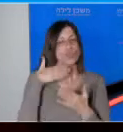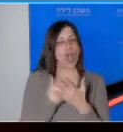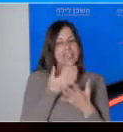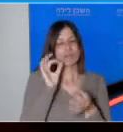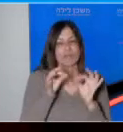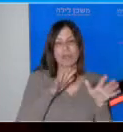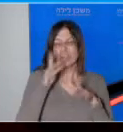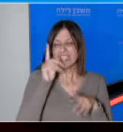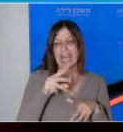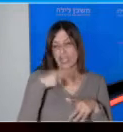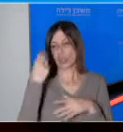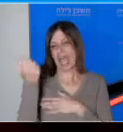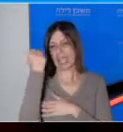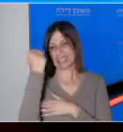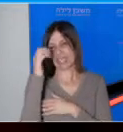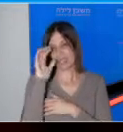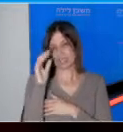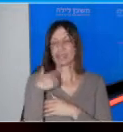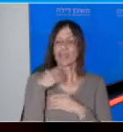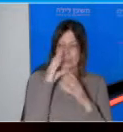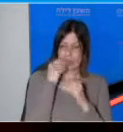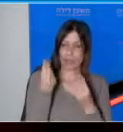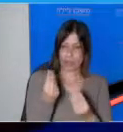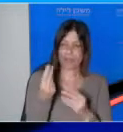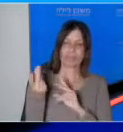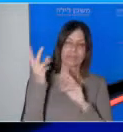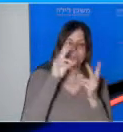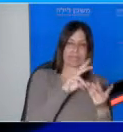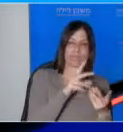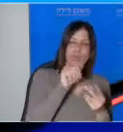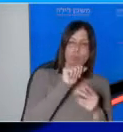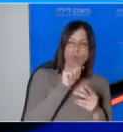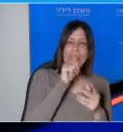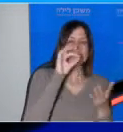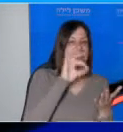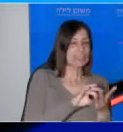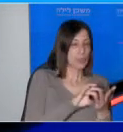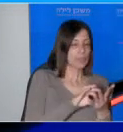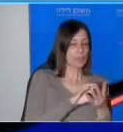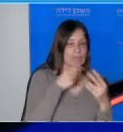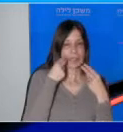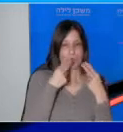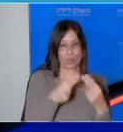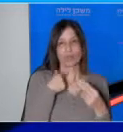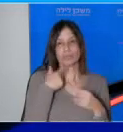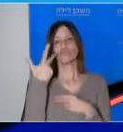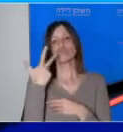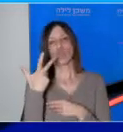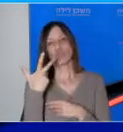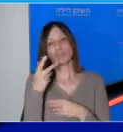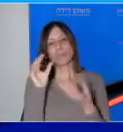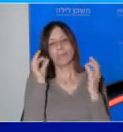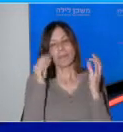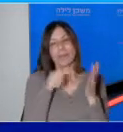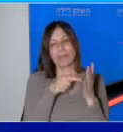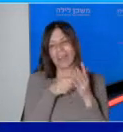חזק. אוקיי, אז נקודה, כי אנחנו נמשיך לפתח את הנושא הזה. אודי, ציון ונימוק? 3, בעיקר